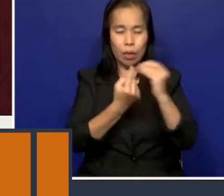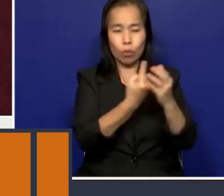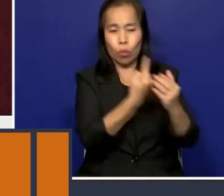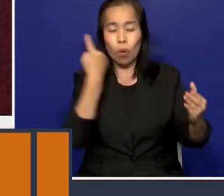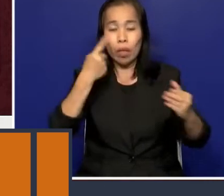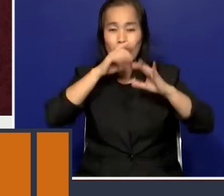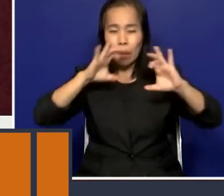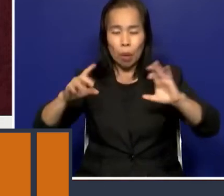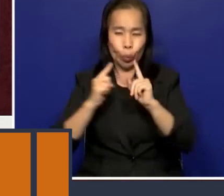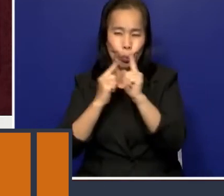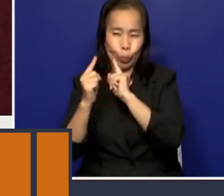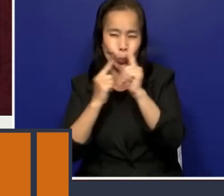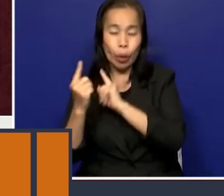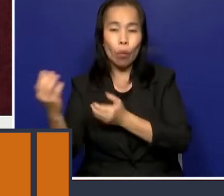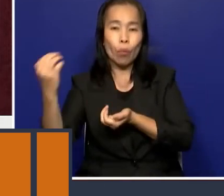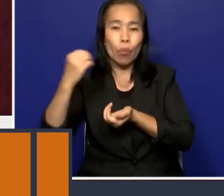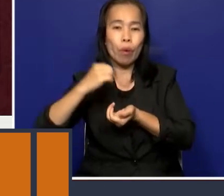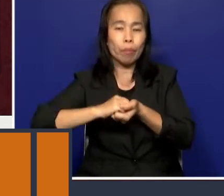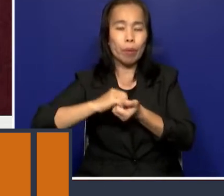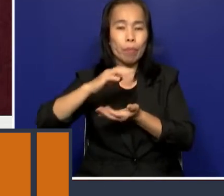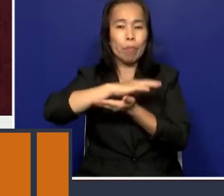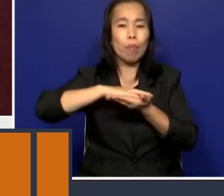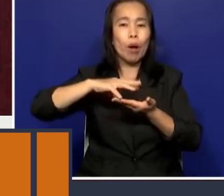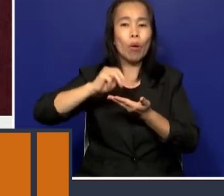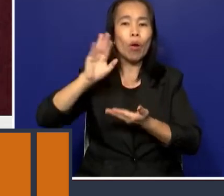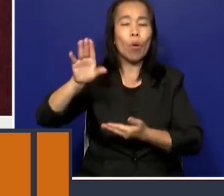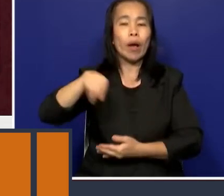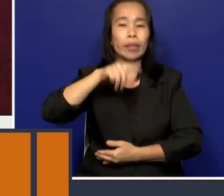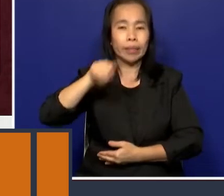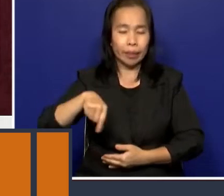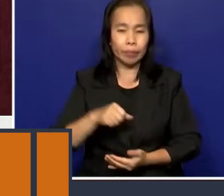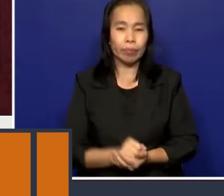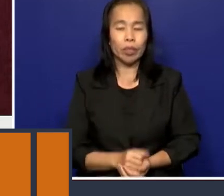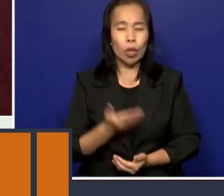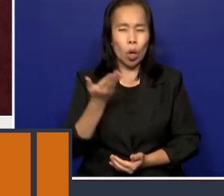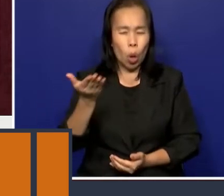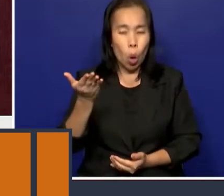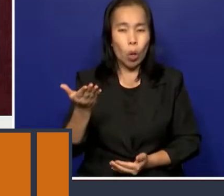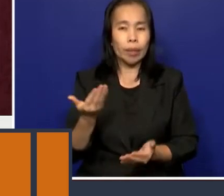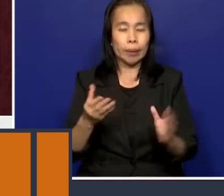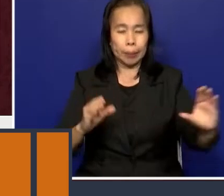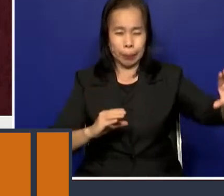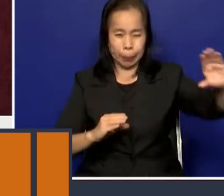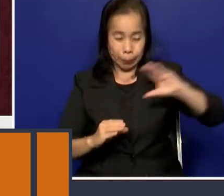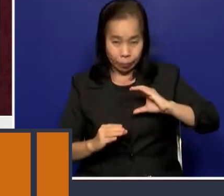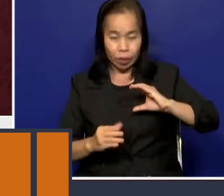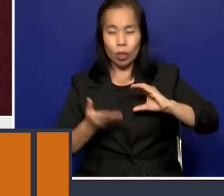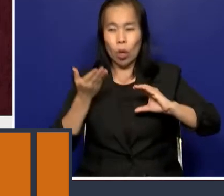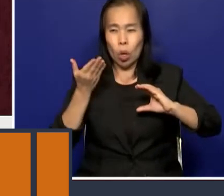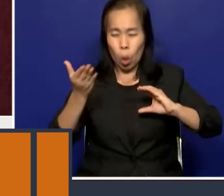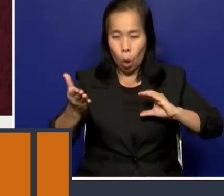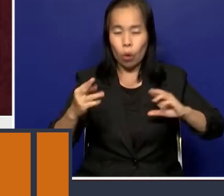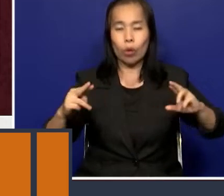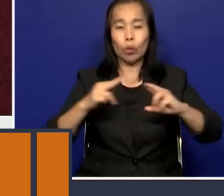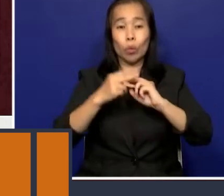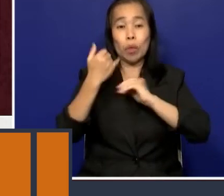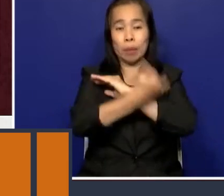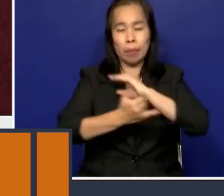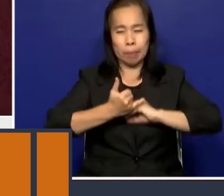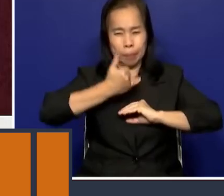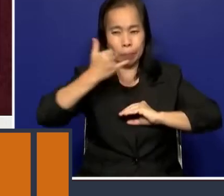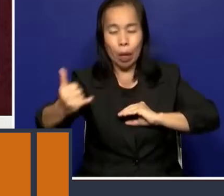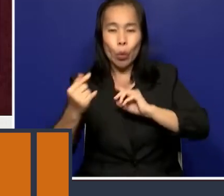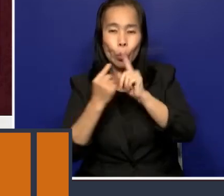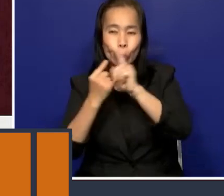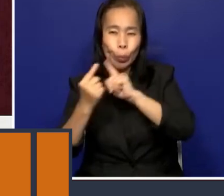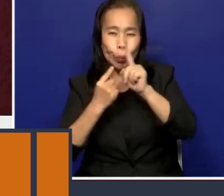ในการเจรจาความรวมมอกัหาวธิลั Oxfordขอใหสนุนงบประมาณเพิ่มเติมขอให้กระสวงกต่างปเทศเป็นตัวแ